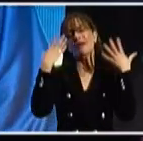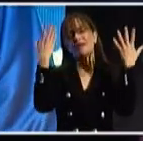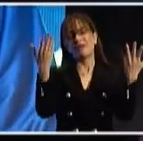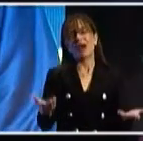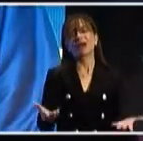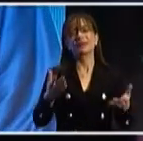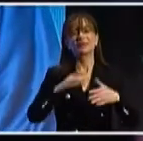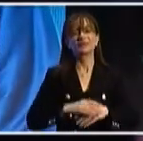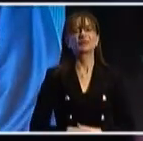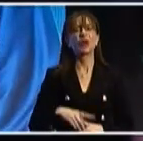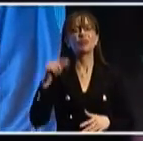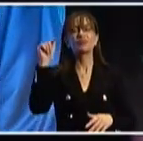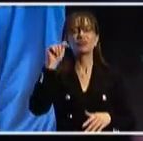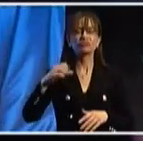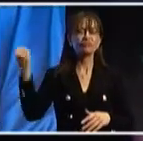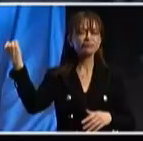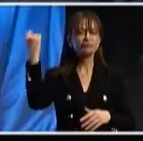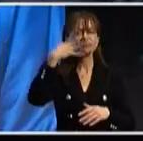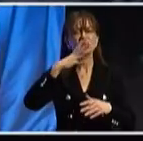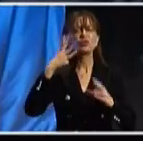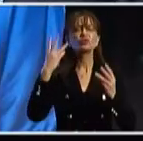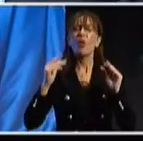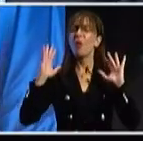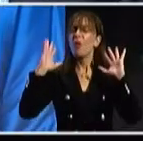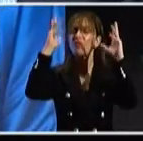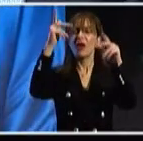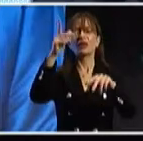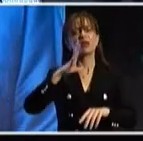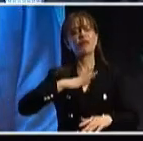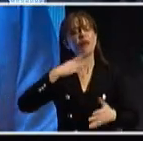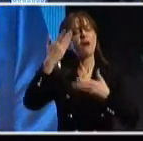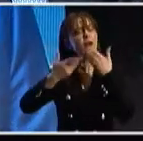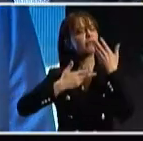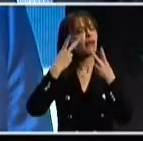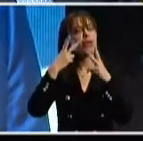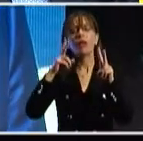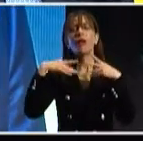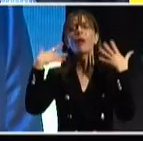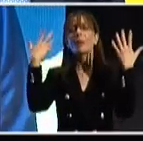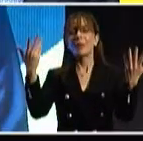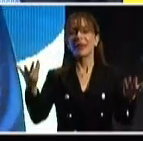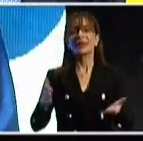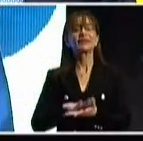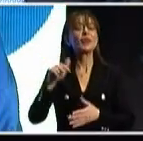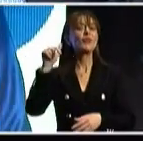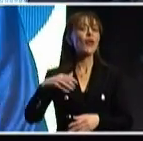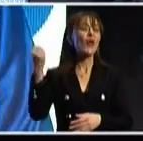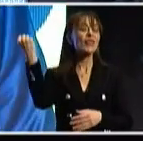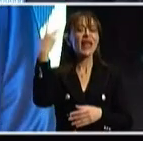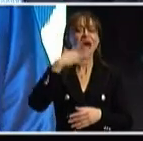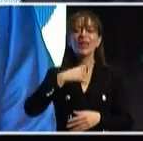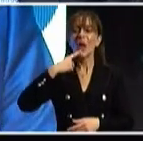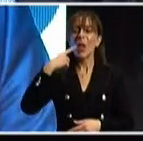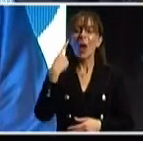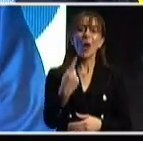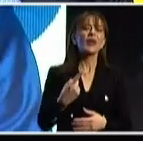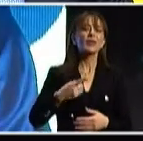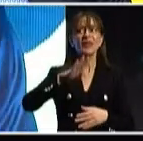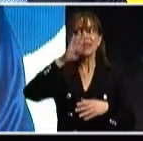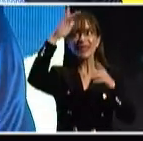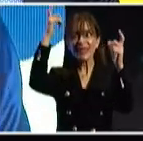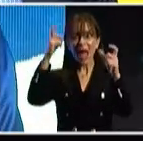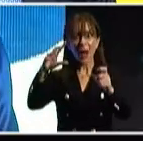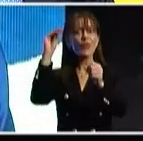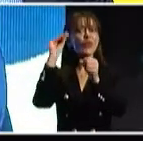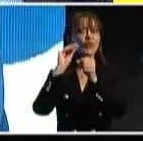bu sayıları arttırıp sizlere söyleyebiliriz. Ama bu sayıları söylememizin aslında İstanbul için